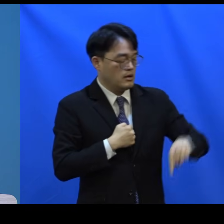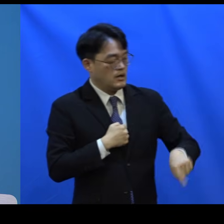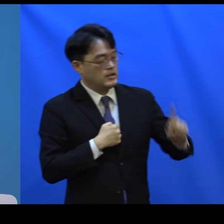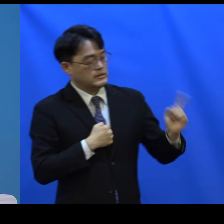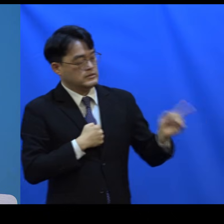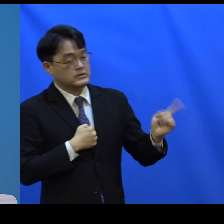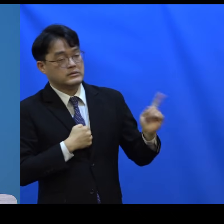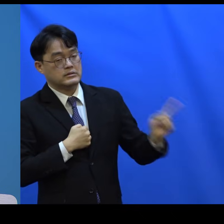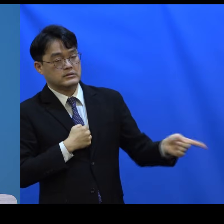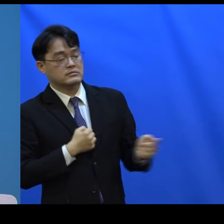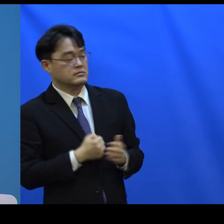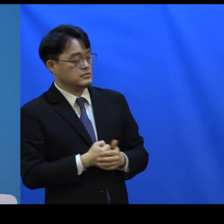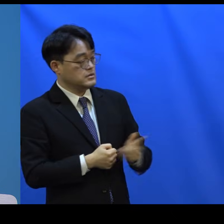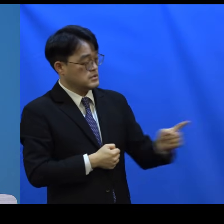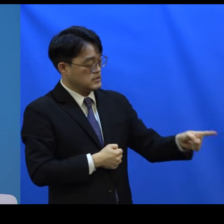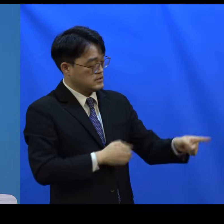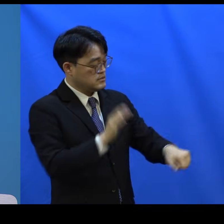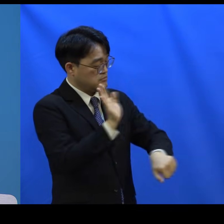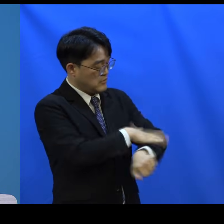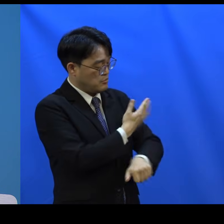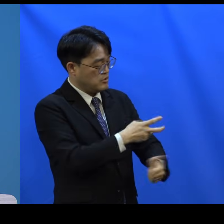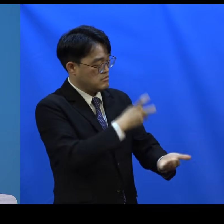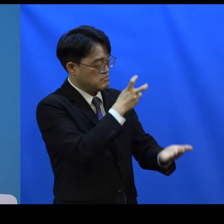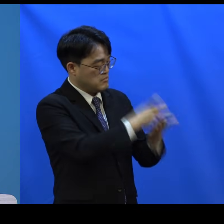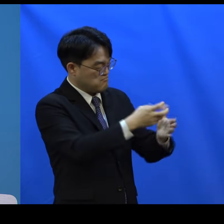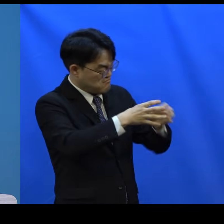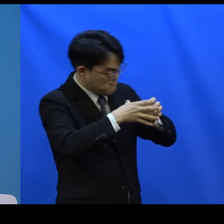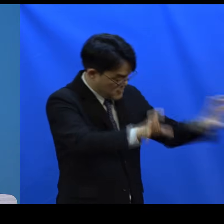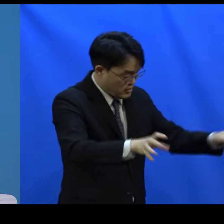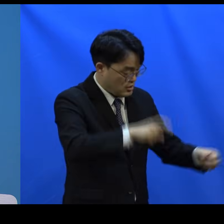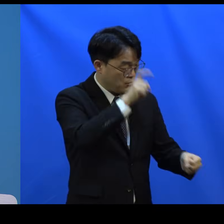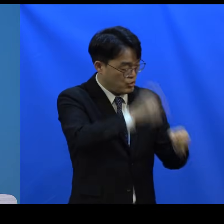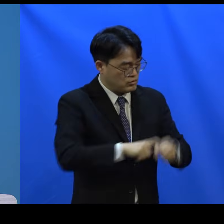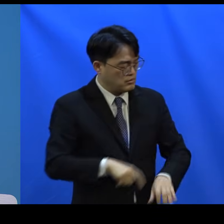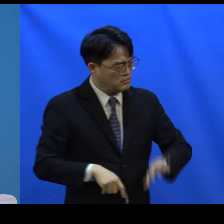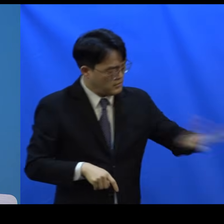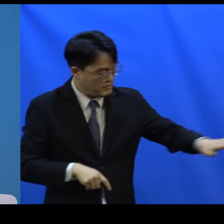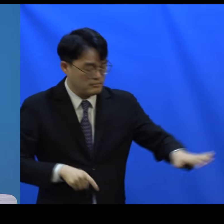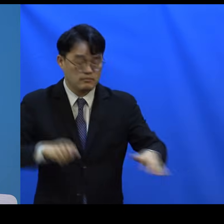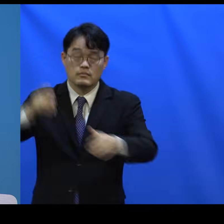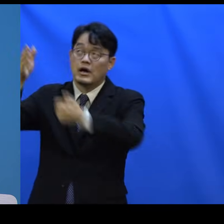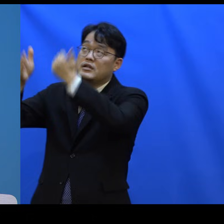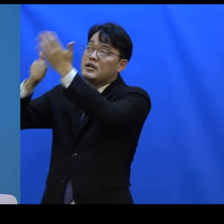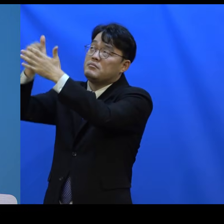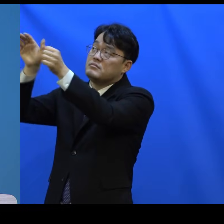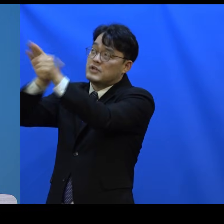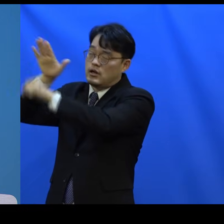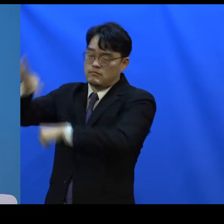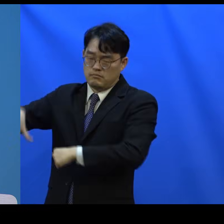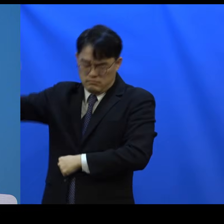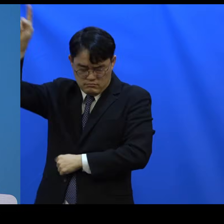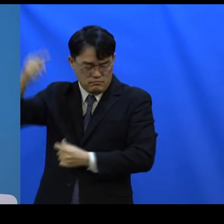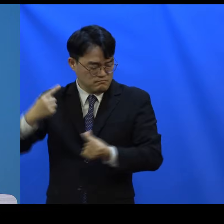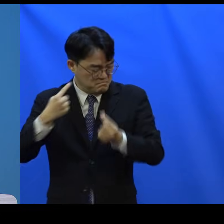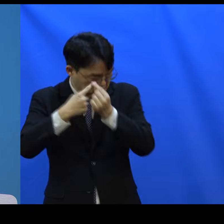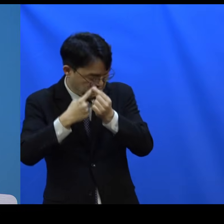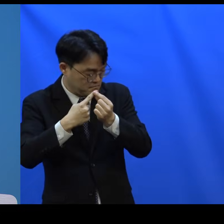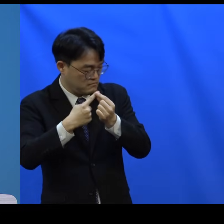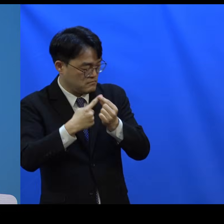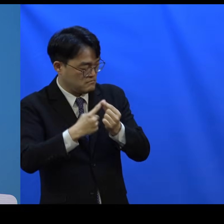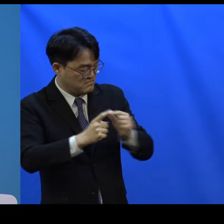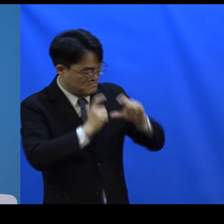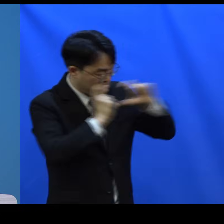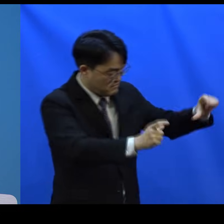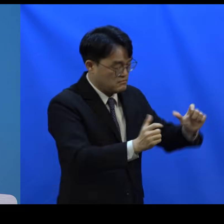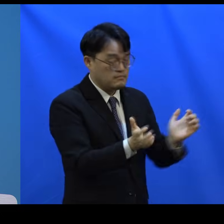분이 아니에요. 주님 자신이 길이기 때문에 생명을 살리기 위해 기꺼이 규칙을 깨뜨리신 분입니다. 근데 여러분 우리가 신앙생활